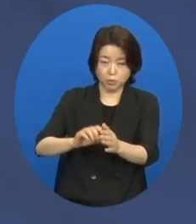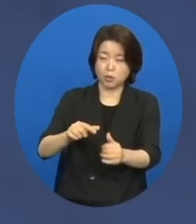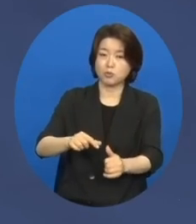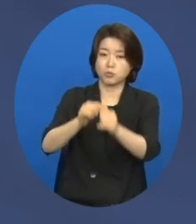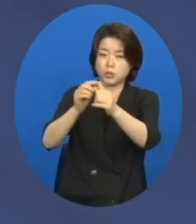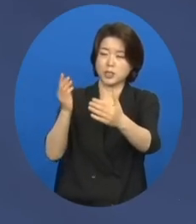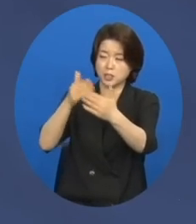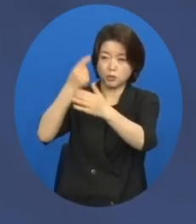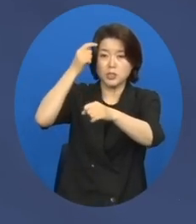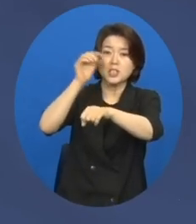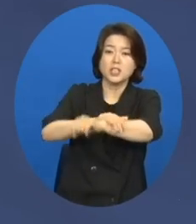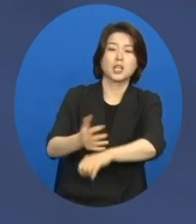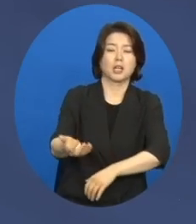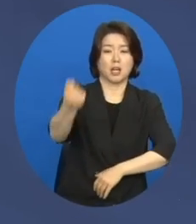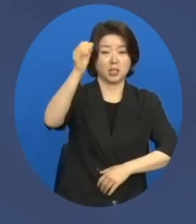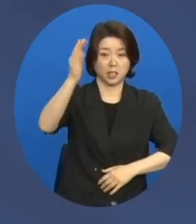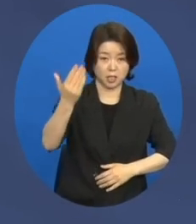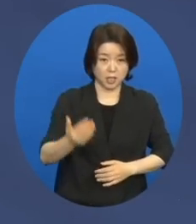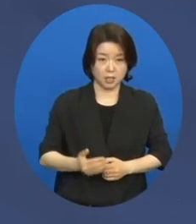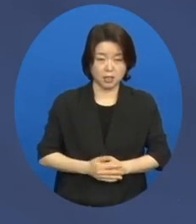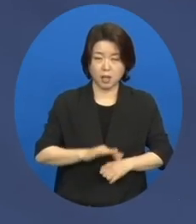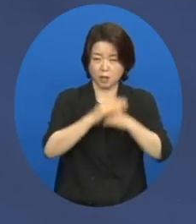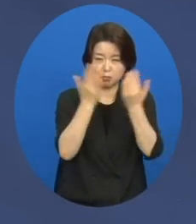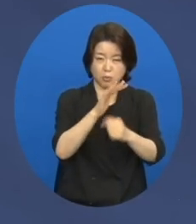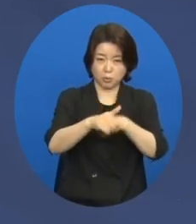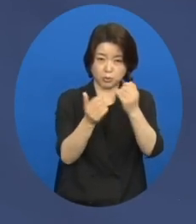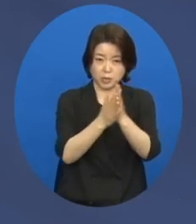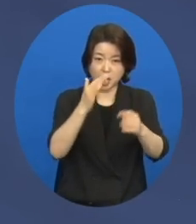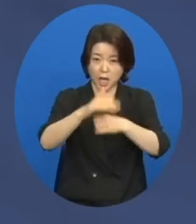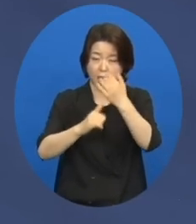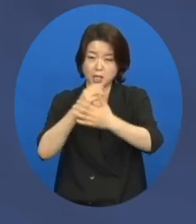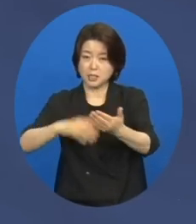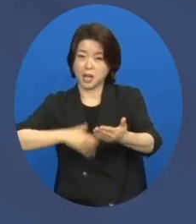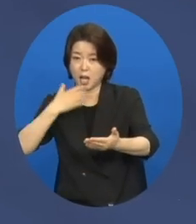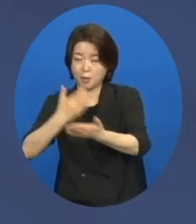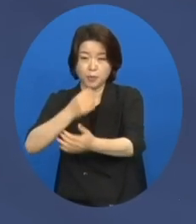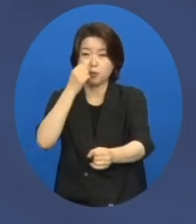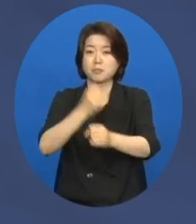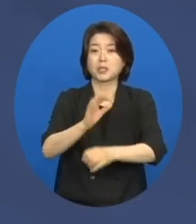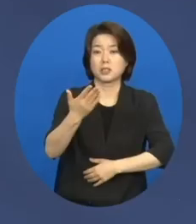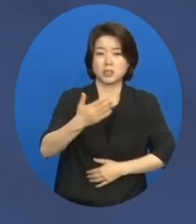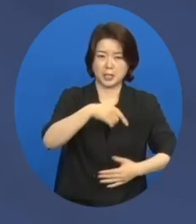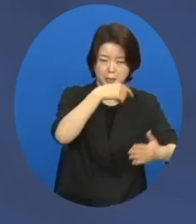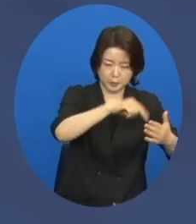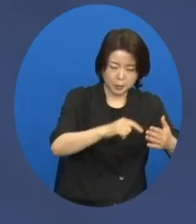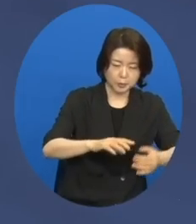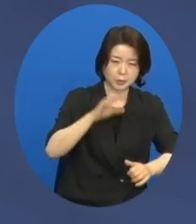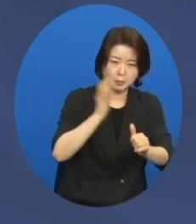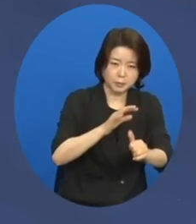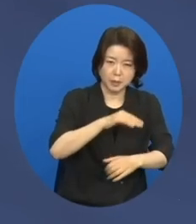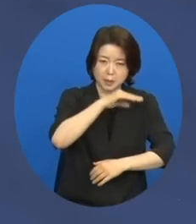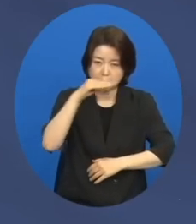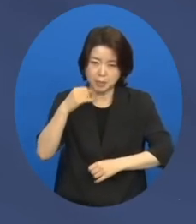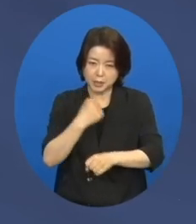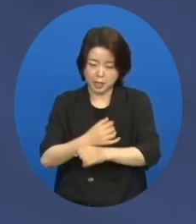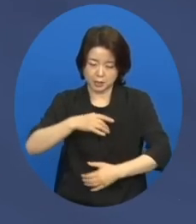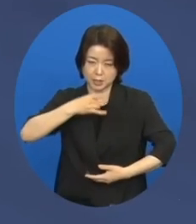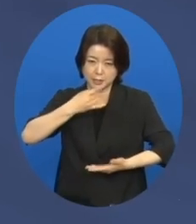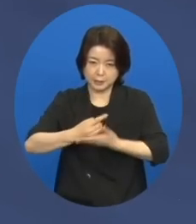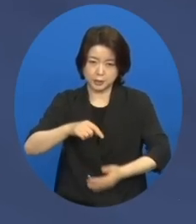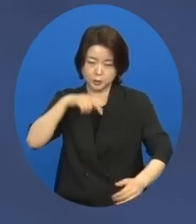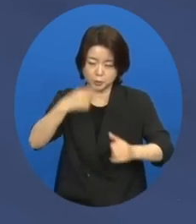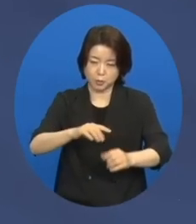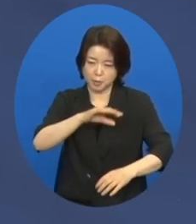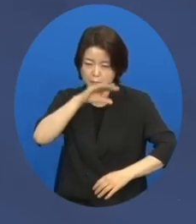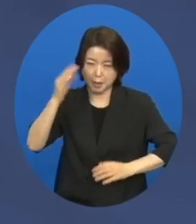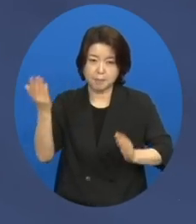지혜가 있게 하느니라. 모든 성경은 하나님의 감동으로 된 것으로 교훈과 책망과 바르게 함과 의로 교육하기에 유익하니,